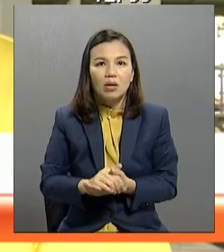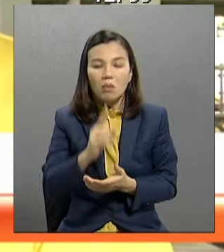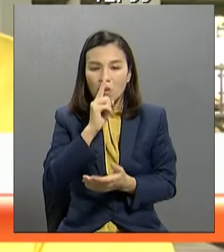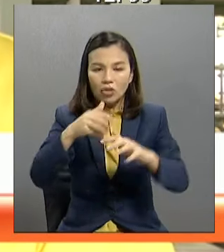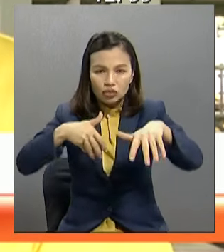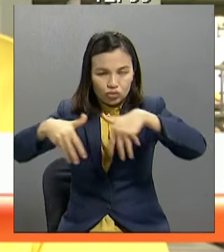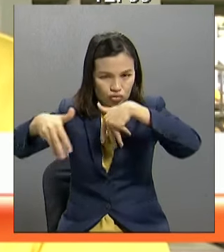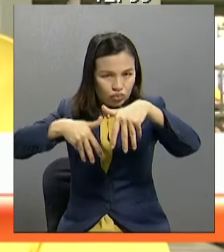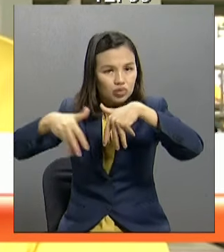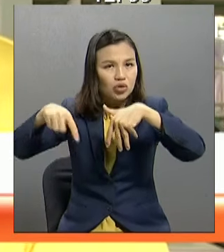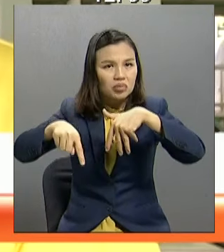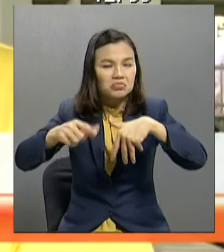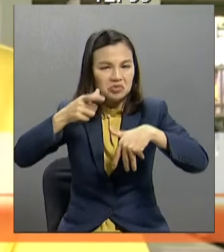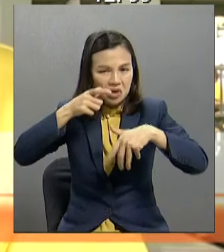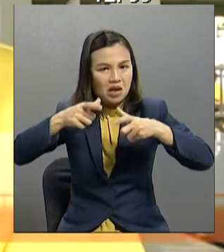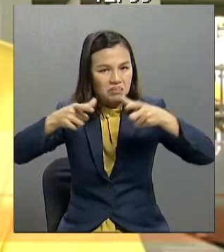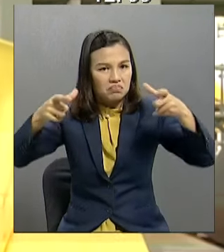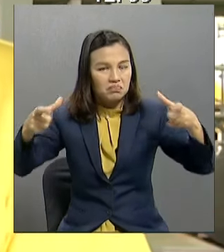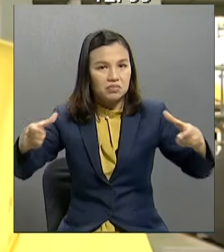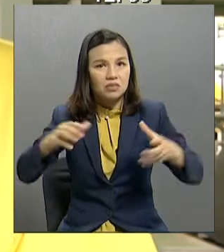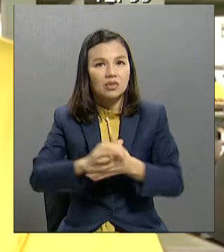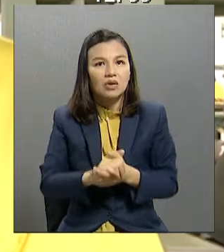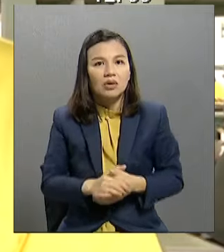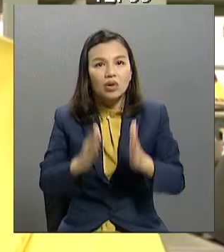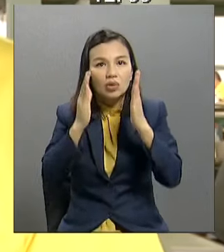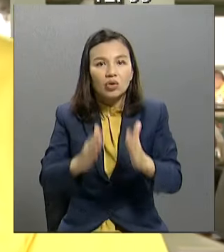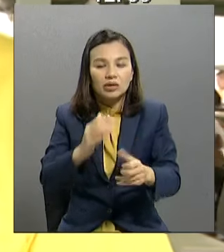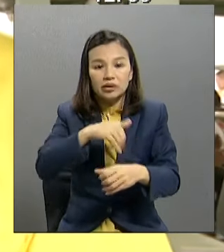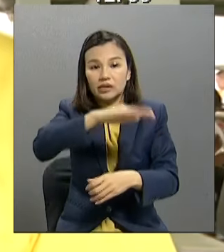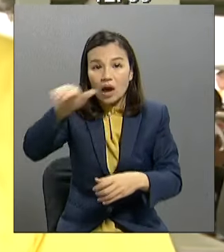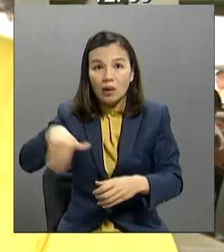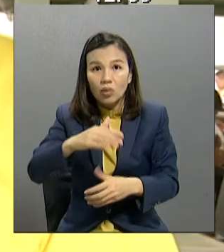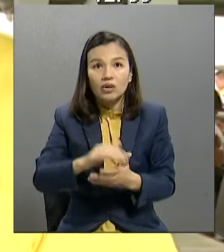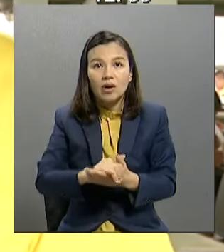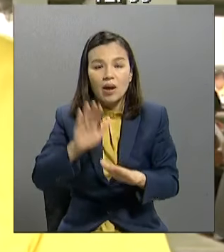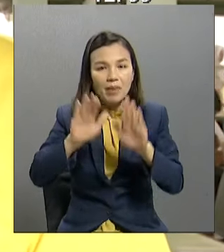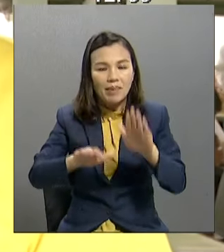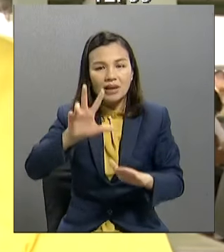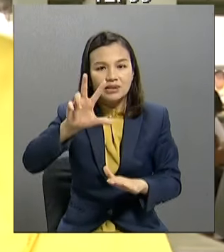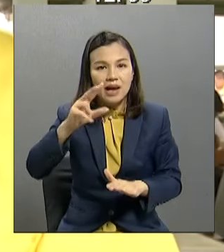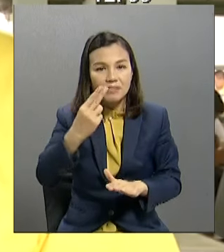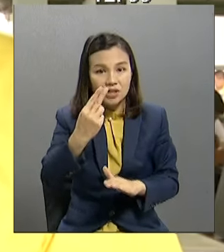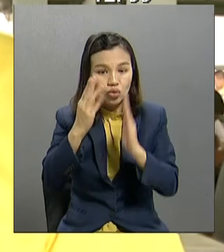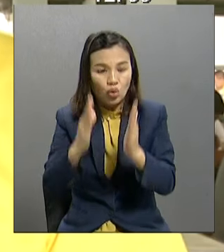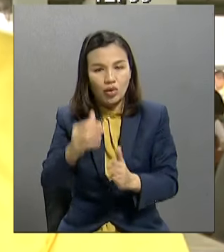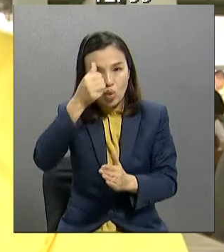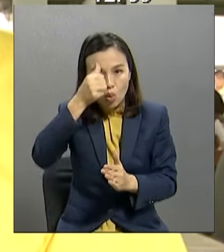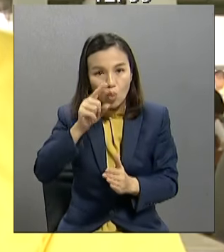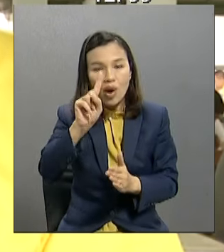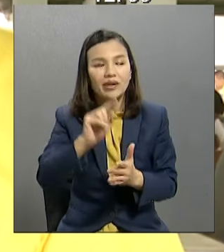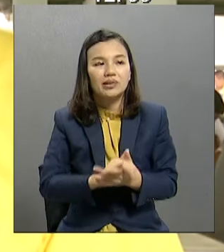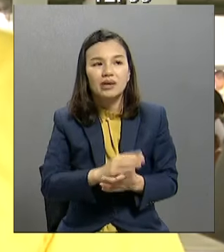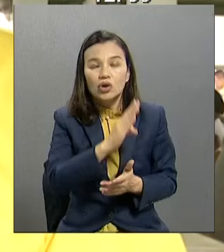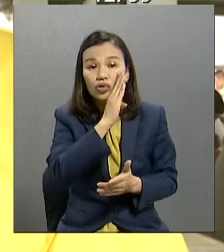ที่ค่อนข้างใหญ่นะครับมีบุคลากรและนักศึกษารวมกันแล้วเนี่ยประมาณ 30,000 คนต่อวันนะครับซึ่งถ้าเราคิดว่